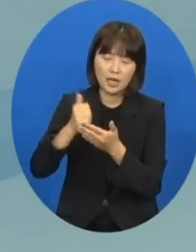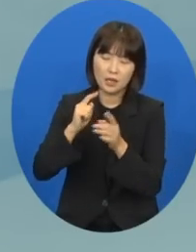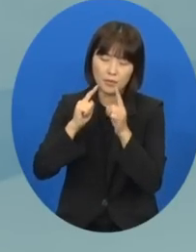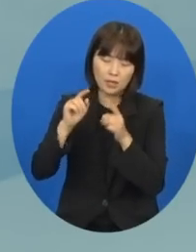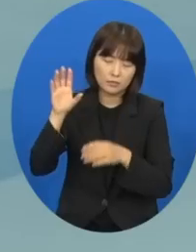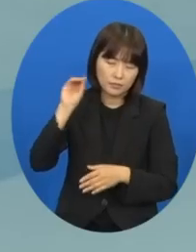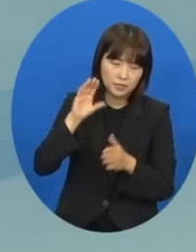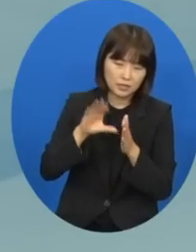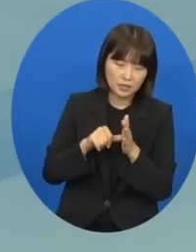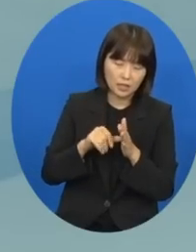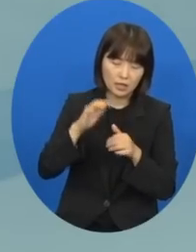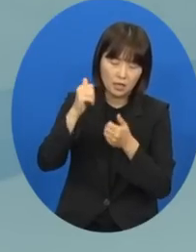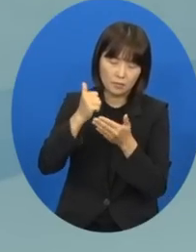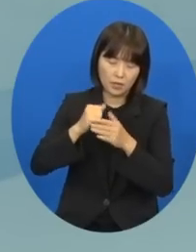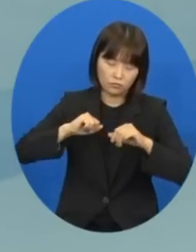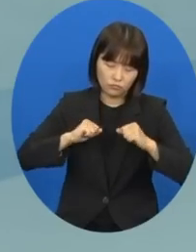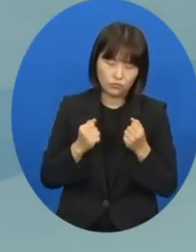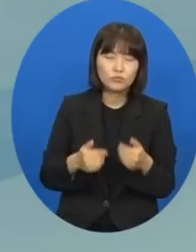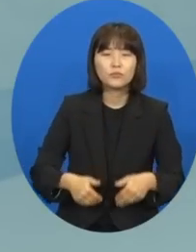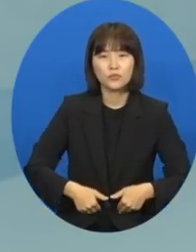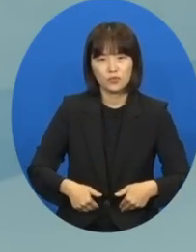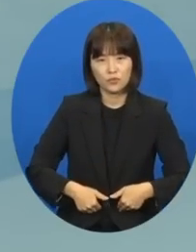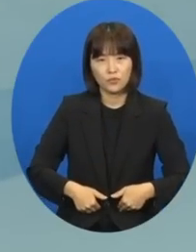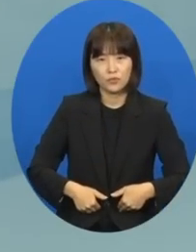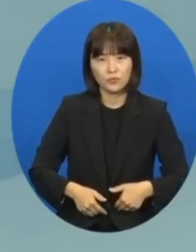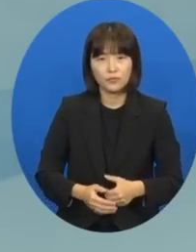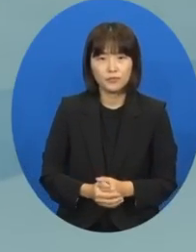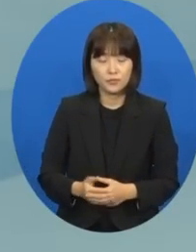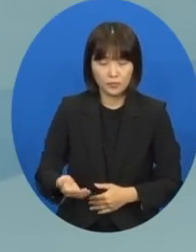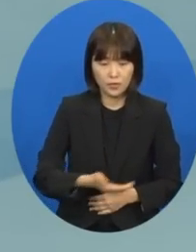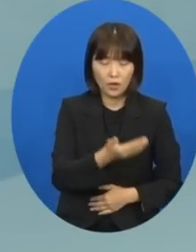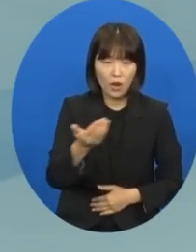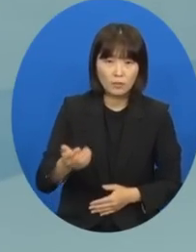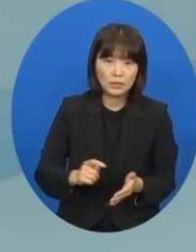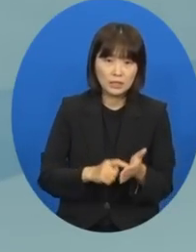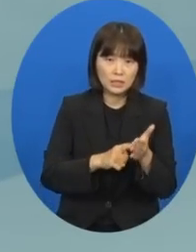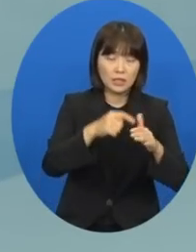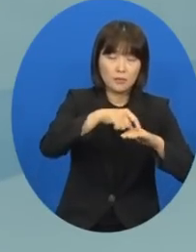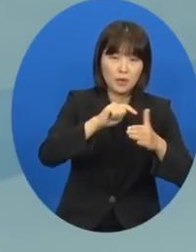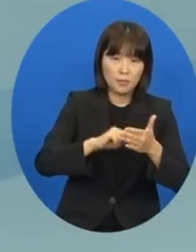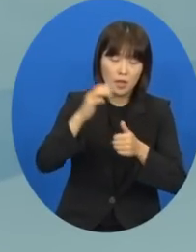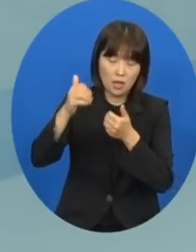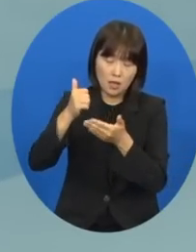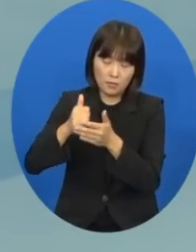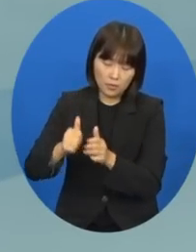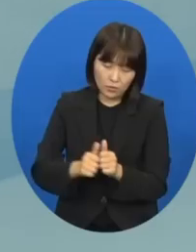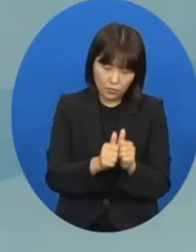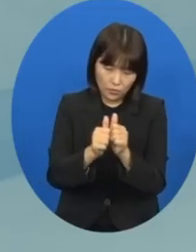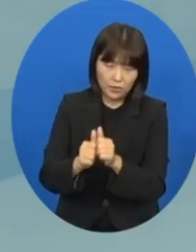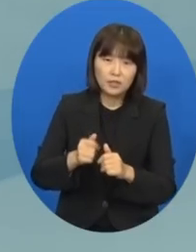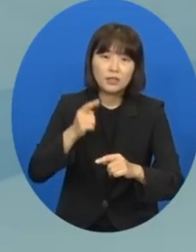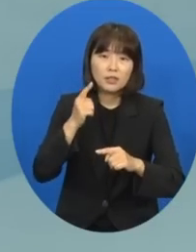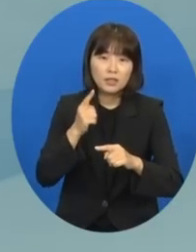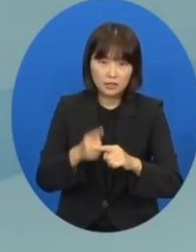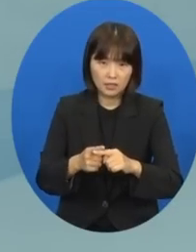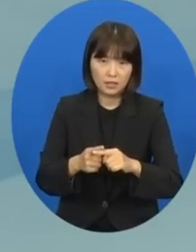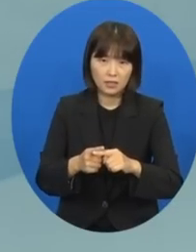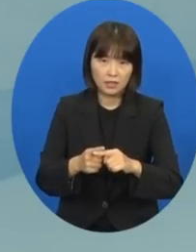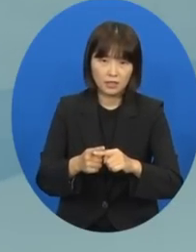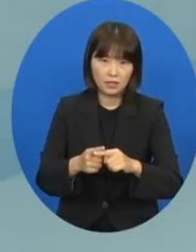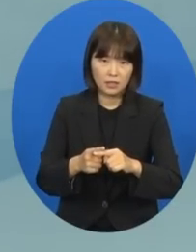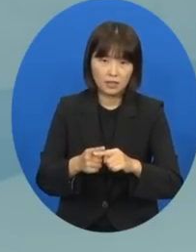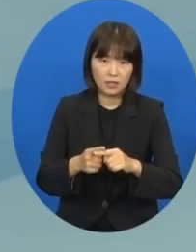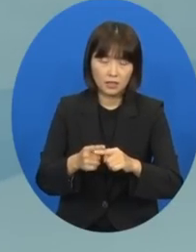거예요. 혹시 여러분 중에 성급한 마음에 하나님과 동행을 하다가 주 예수님과 동행하는 것이